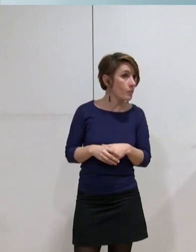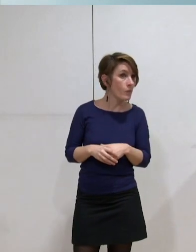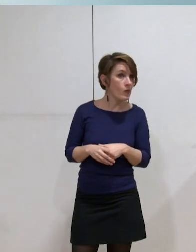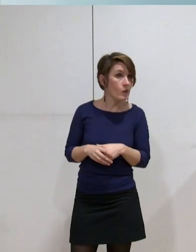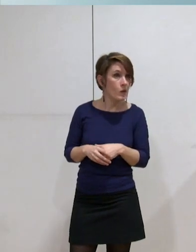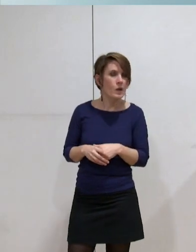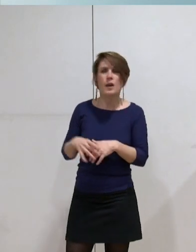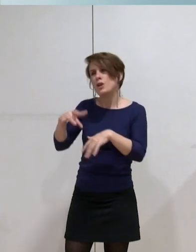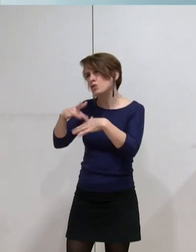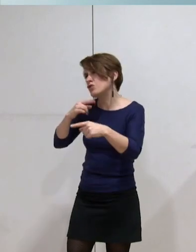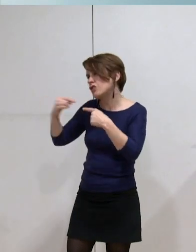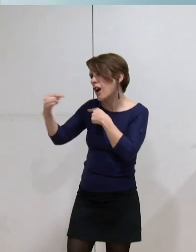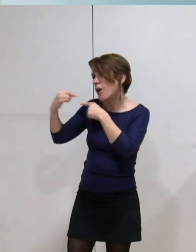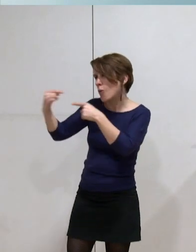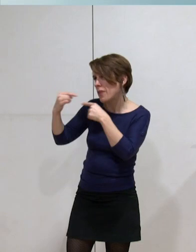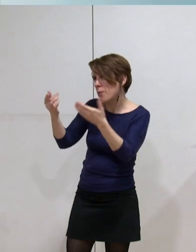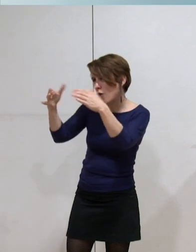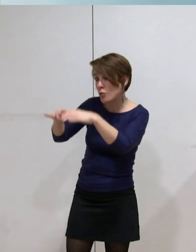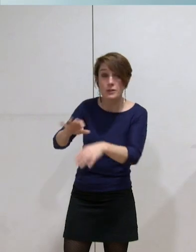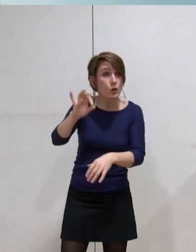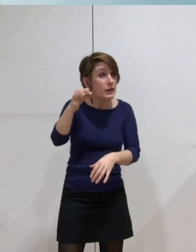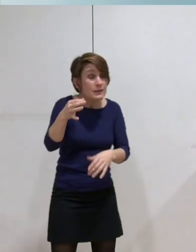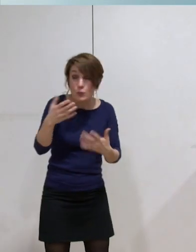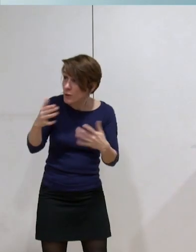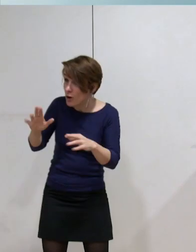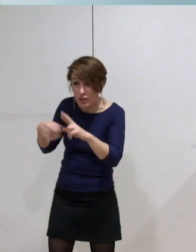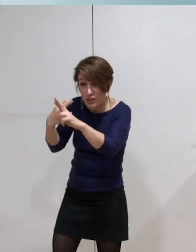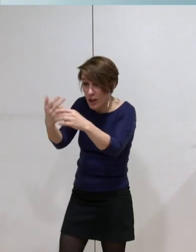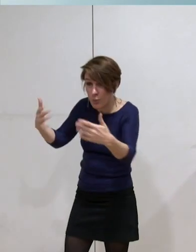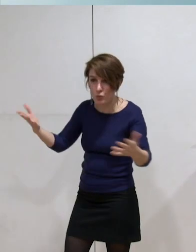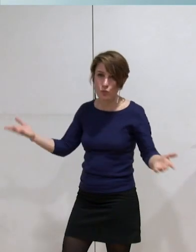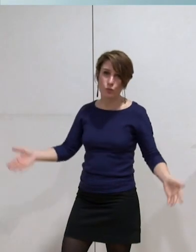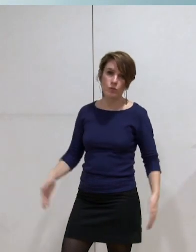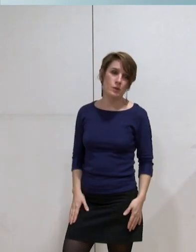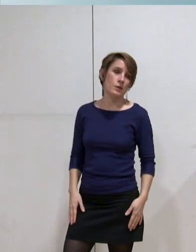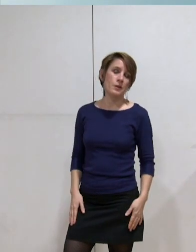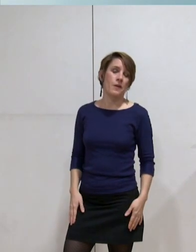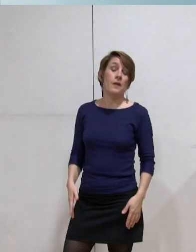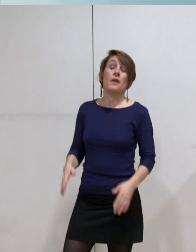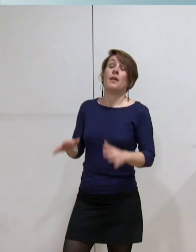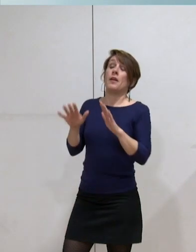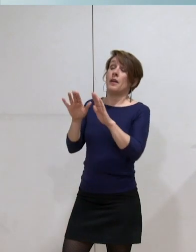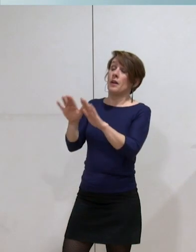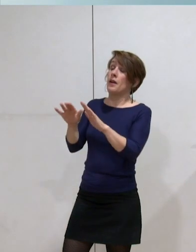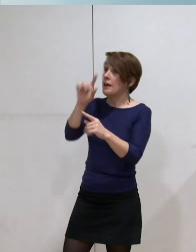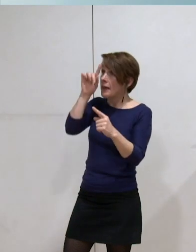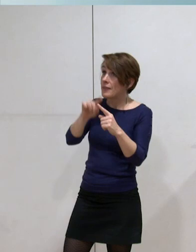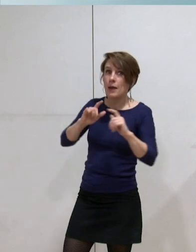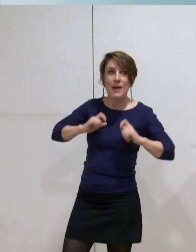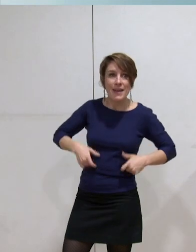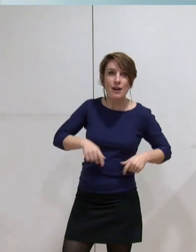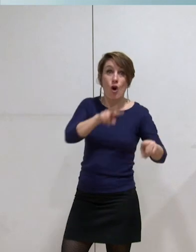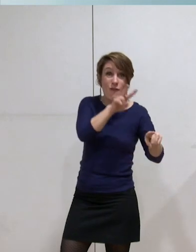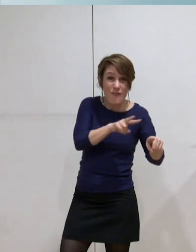oui mais ça déjà été discuté en commission j'ai donné donné réponse je simplement juste préciser que ça ne concerne pas Valier